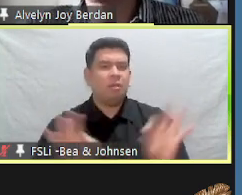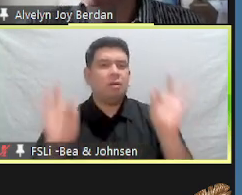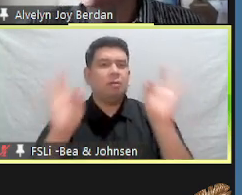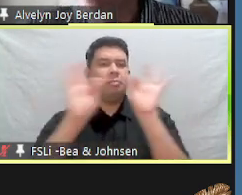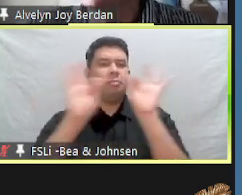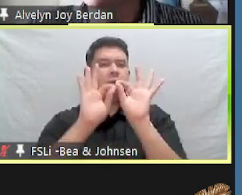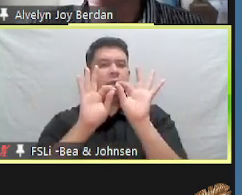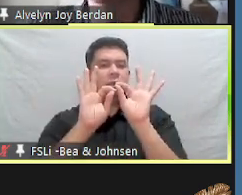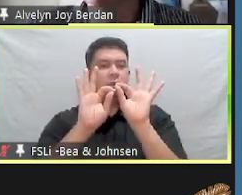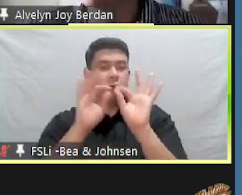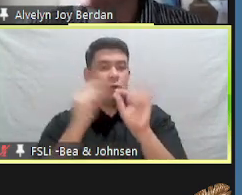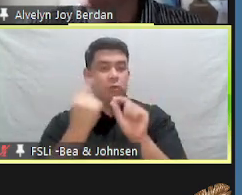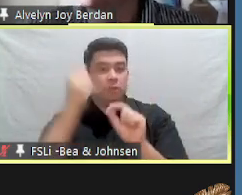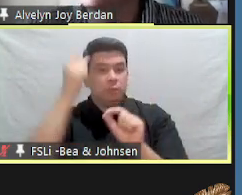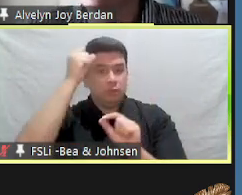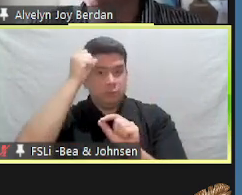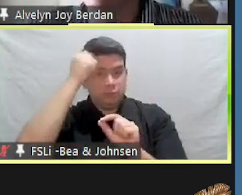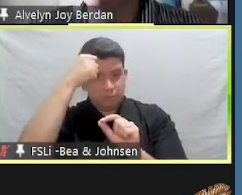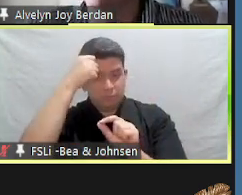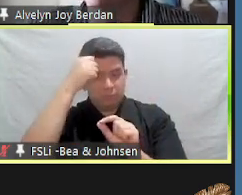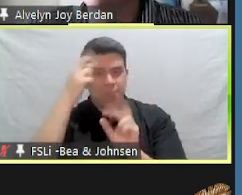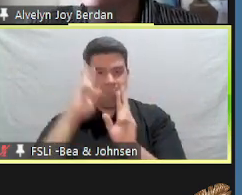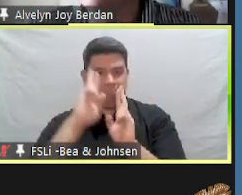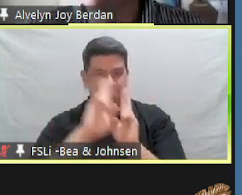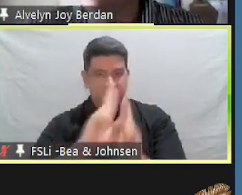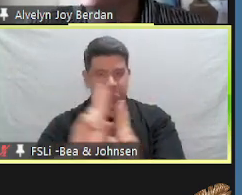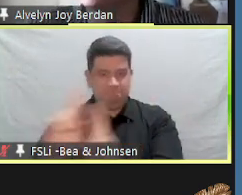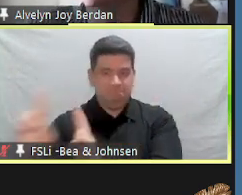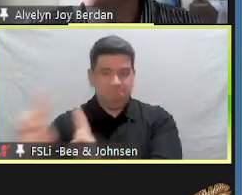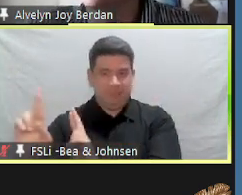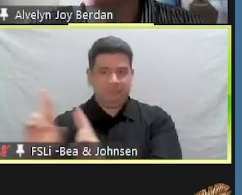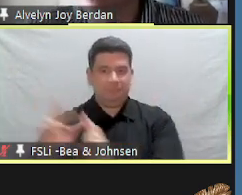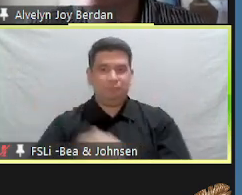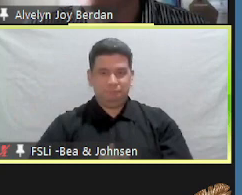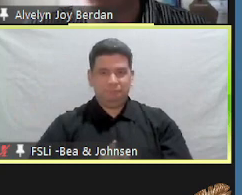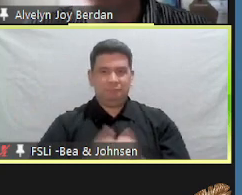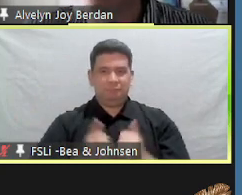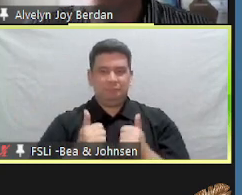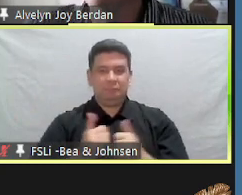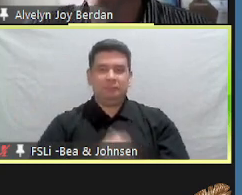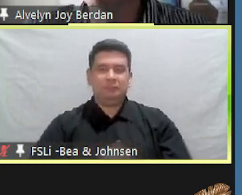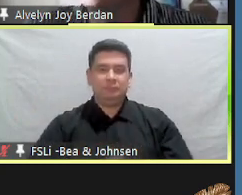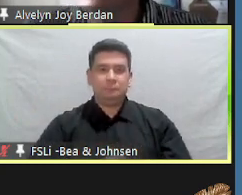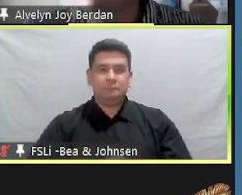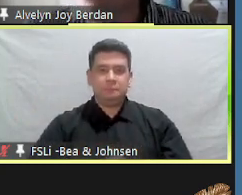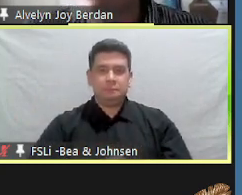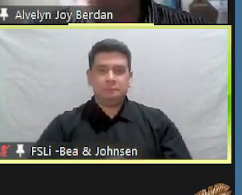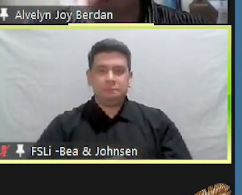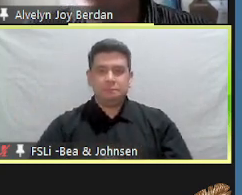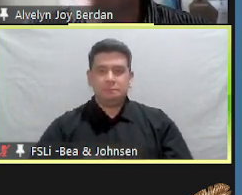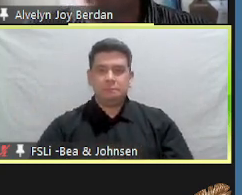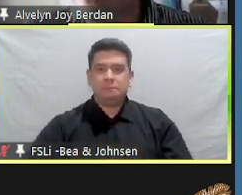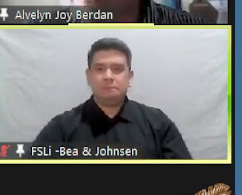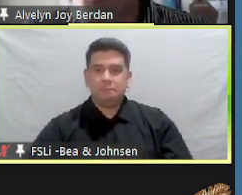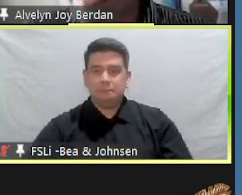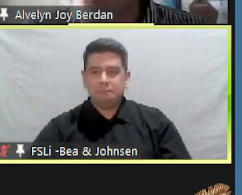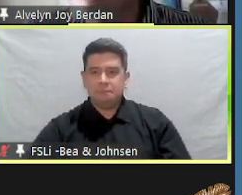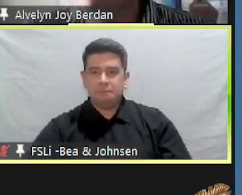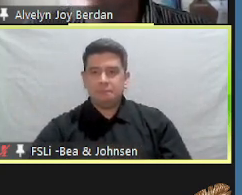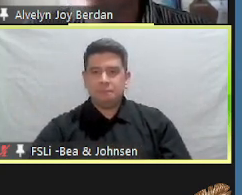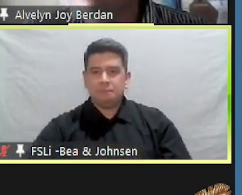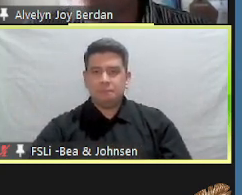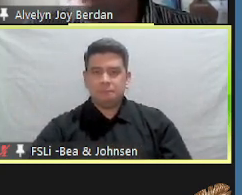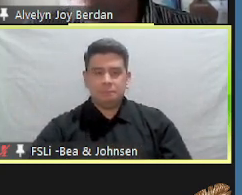na pagsasama-sama, lalo-lalo na po sa napaka-importanting gawain natin ngayong araw na ito. So Mili, nagpapasalamat po ang